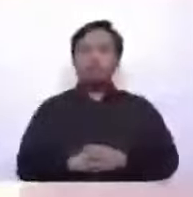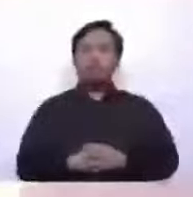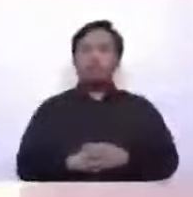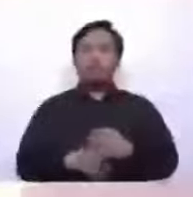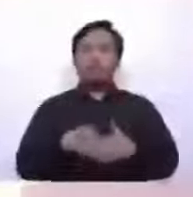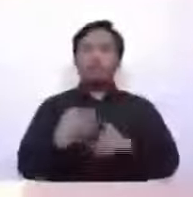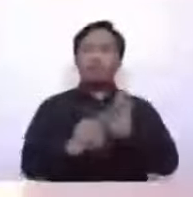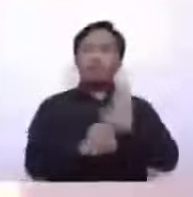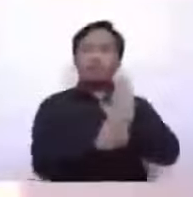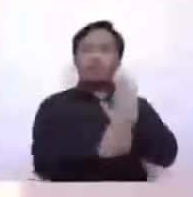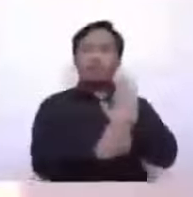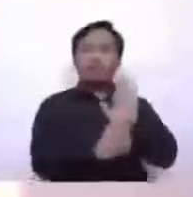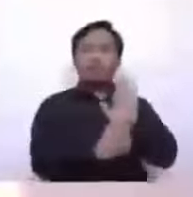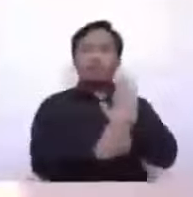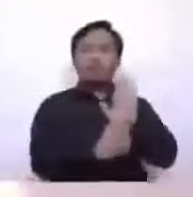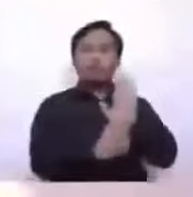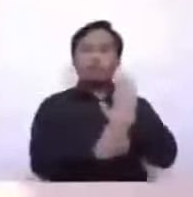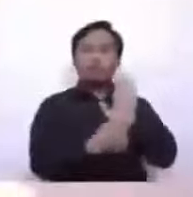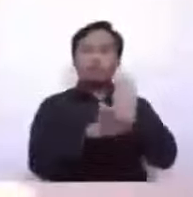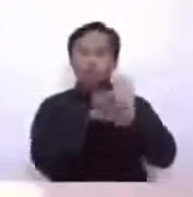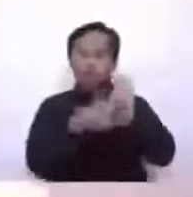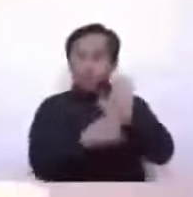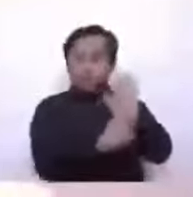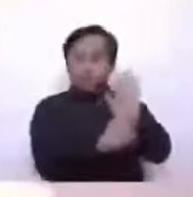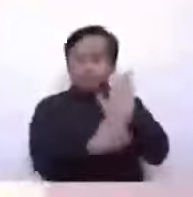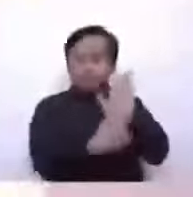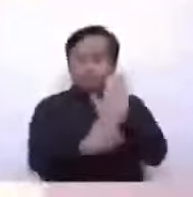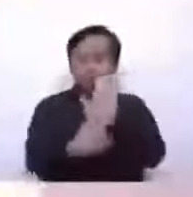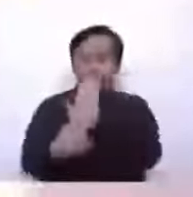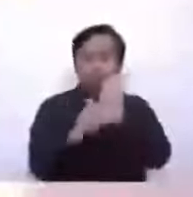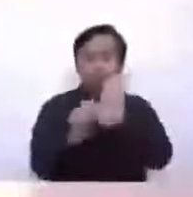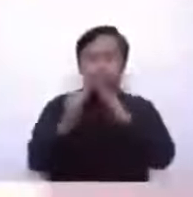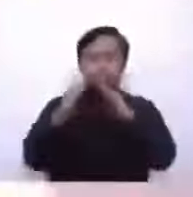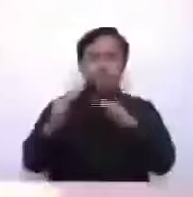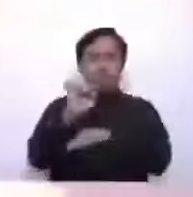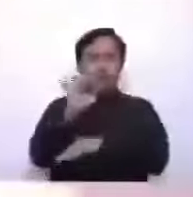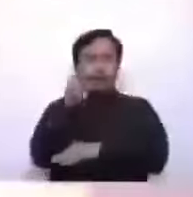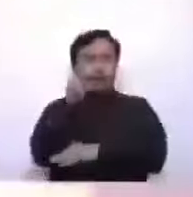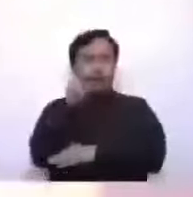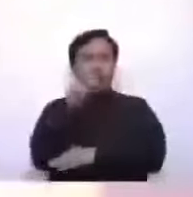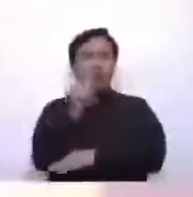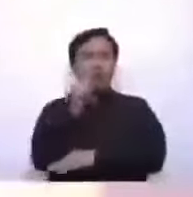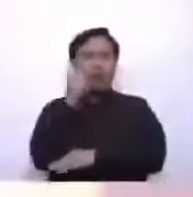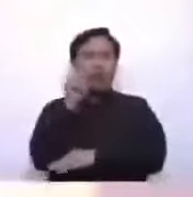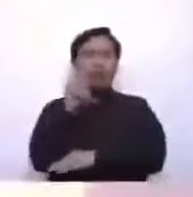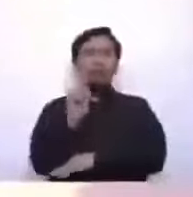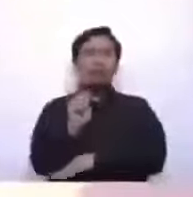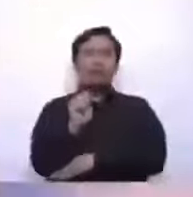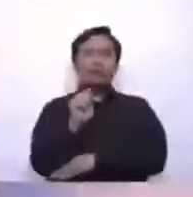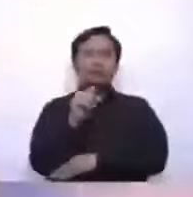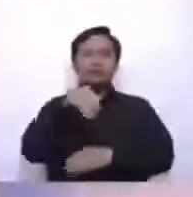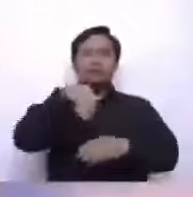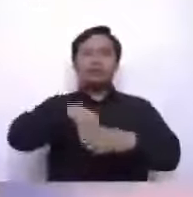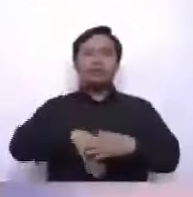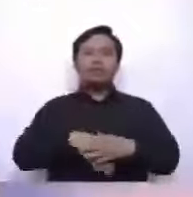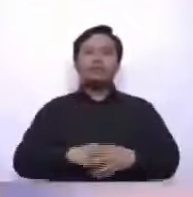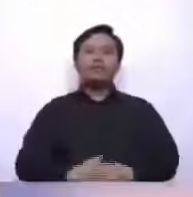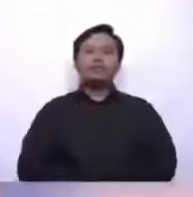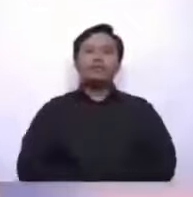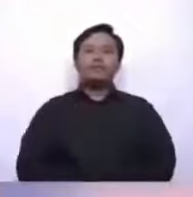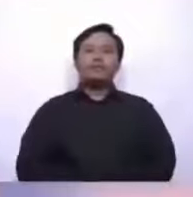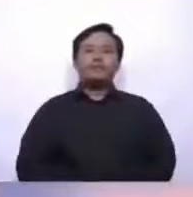diperlihatkan sekali lagi Bapak. Diperlihatkan kepada hadirin. Agar pemirsa di rumah juga bisa melihat kodenya adalah huruf A. Silakan dimasukkan ke wadah kaca yang